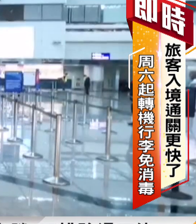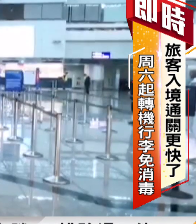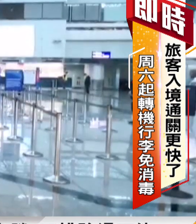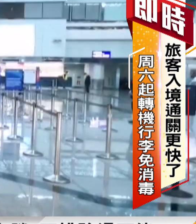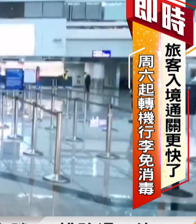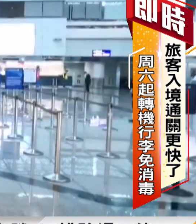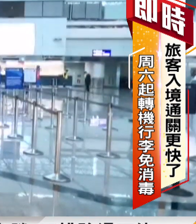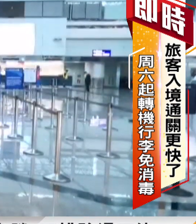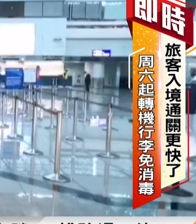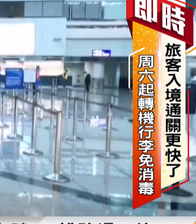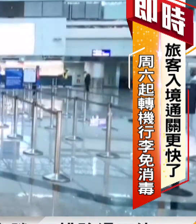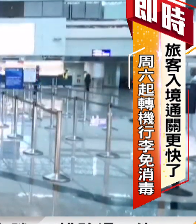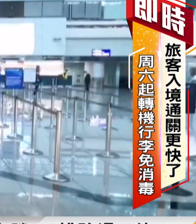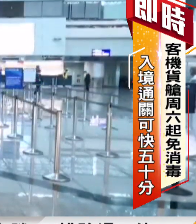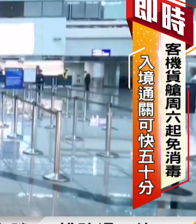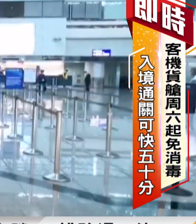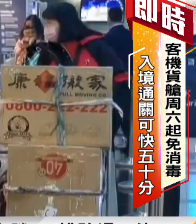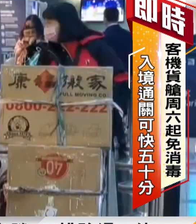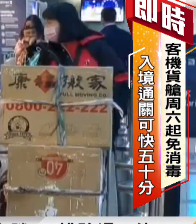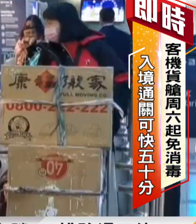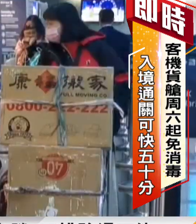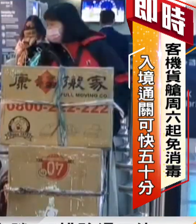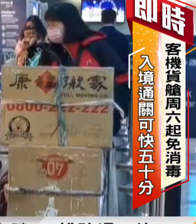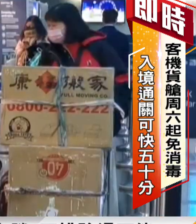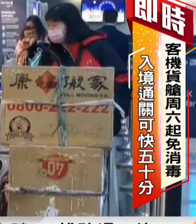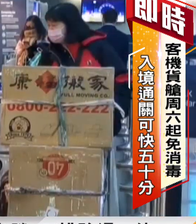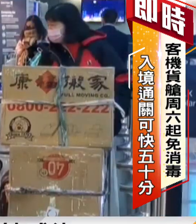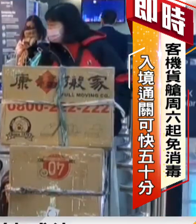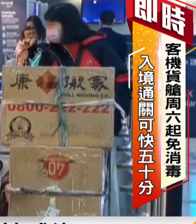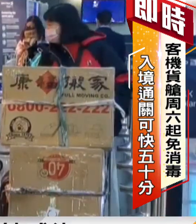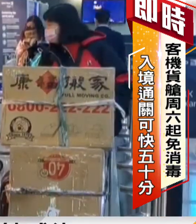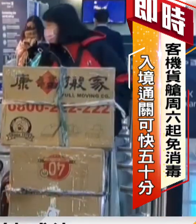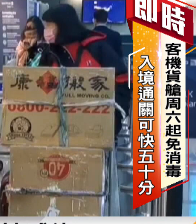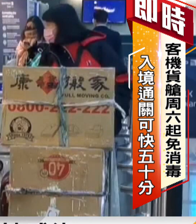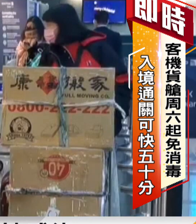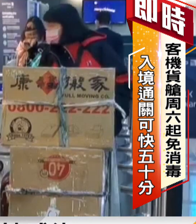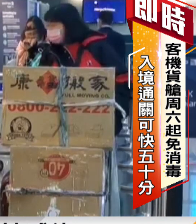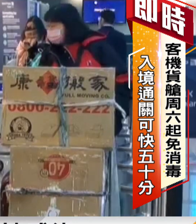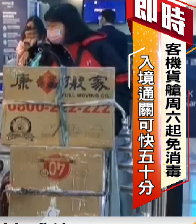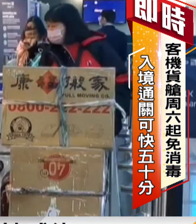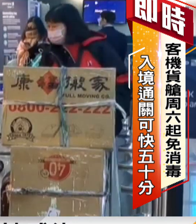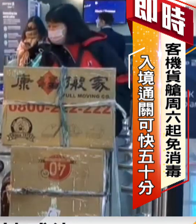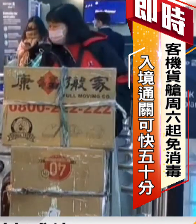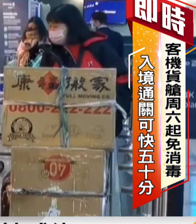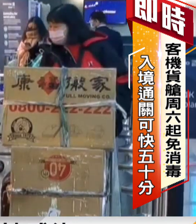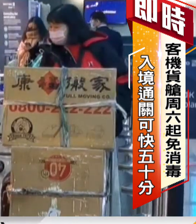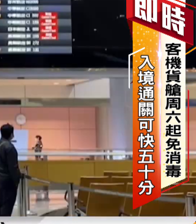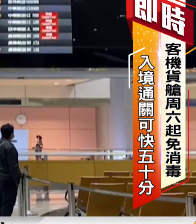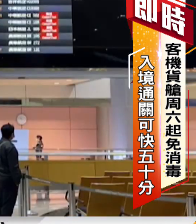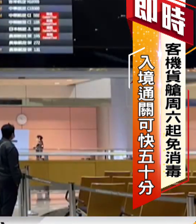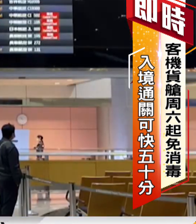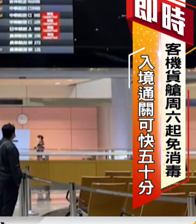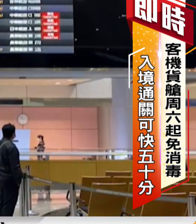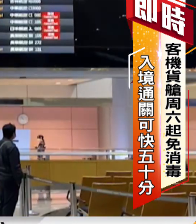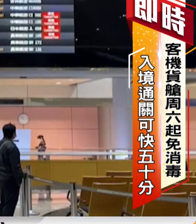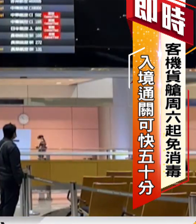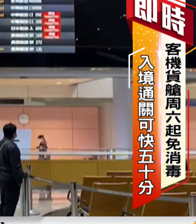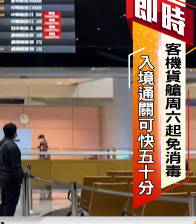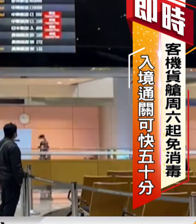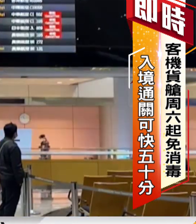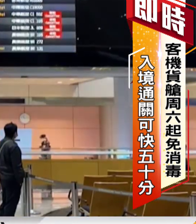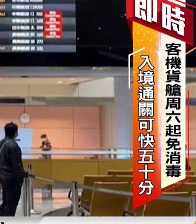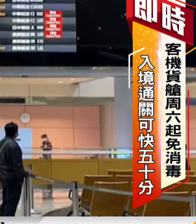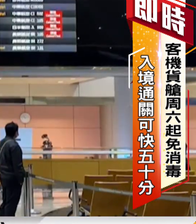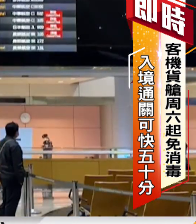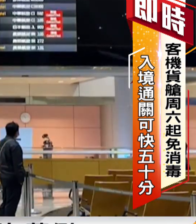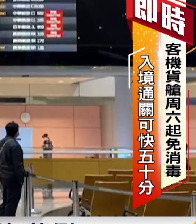上 BA.5 已经潜藏在社区， 还有4-500万的人已经被感染 ，BA.2 最多是9万多例，我